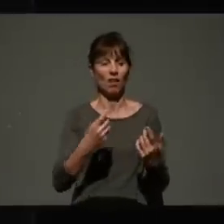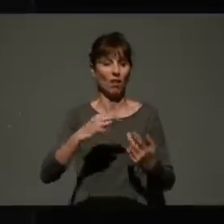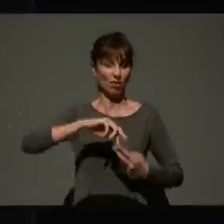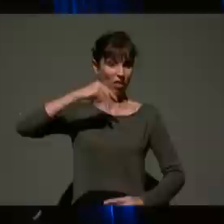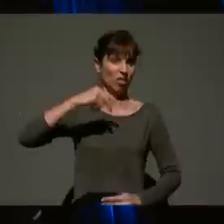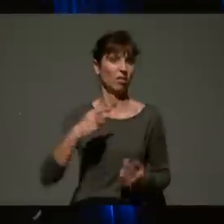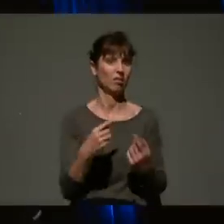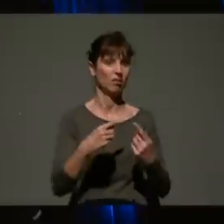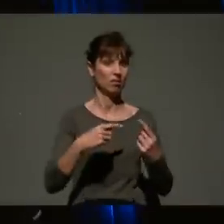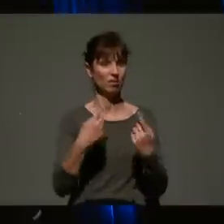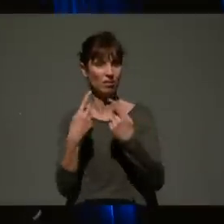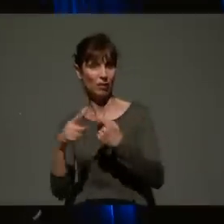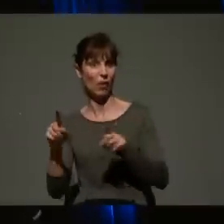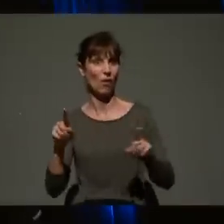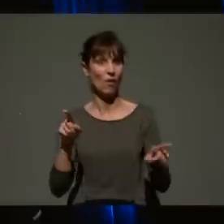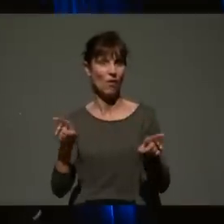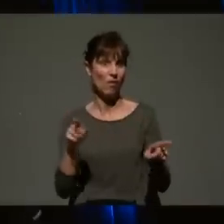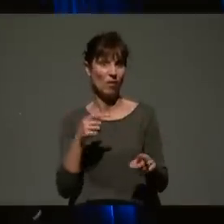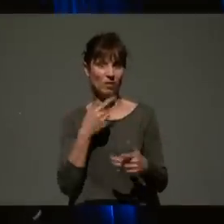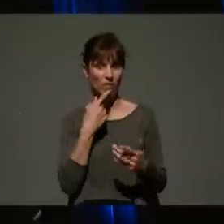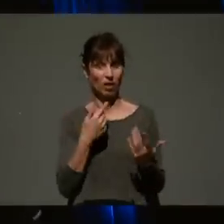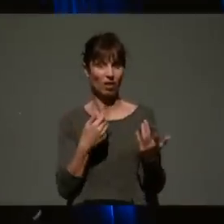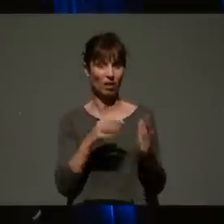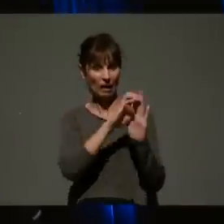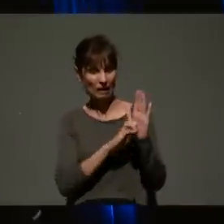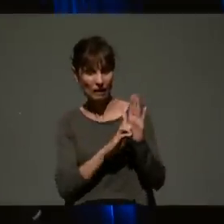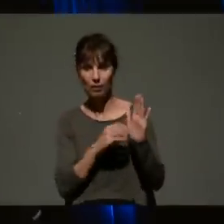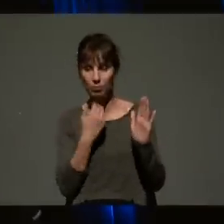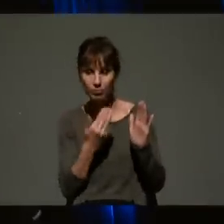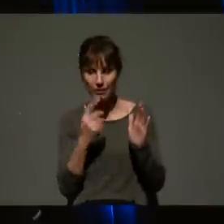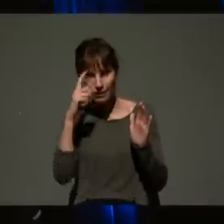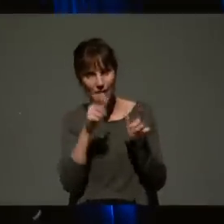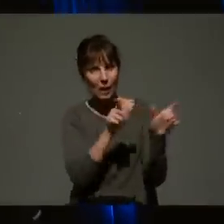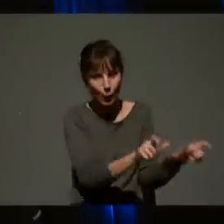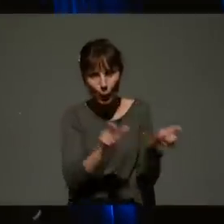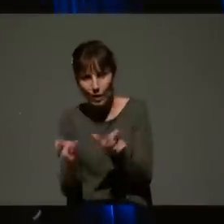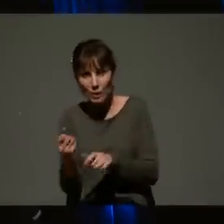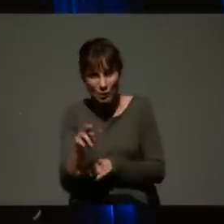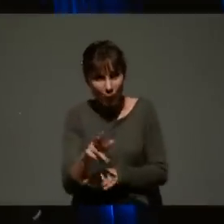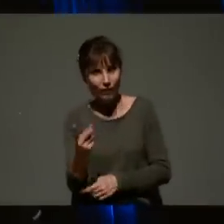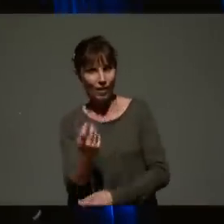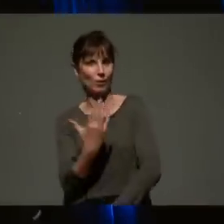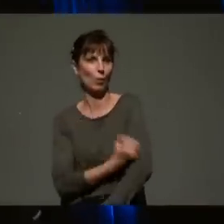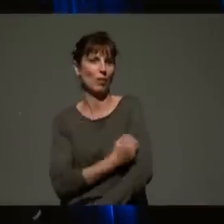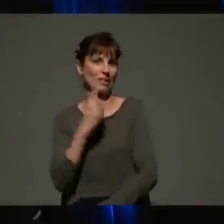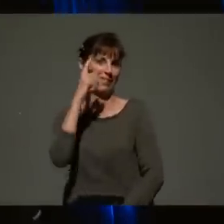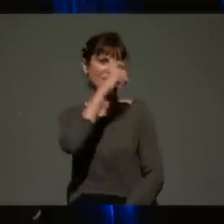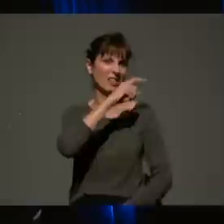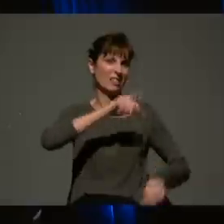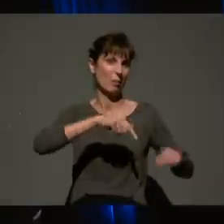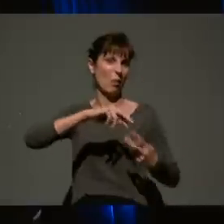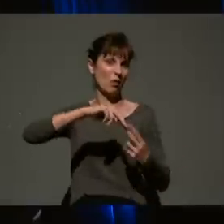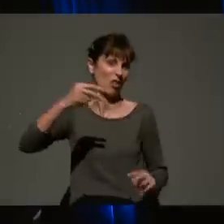et au niveau éthique, ce n'est pas facile à régler. La troisième partie concerne en effet à ce moment-là la réflexion que l'on